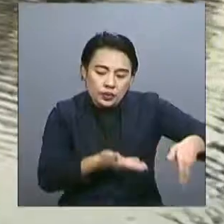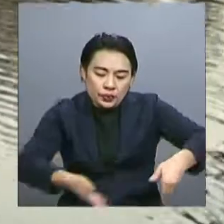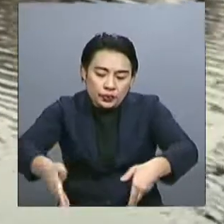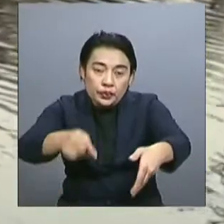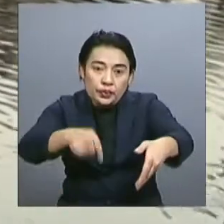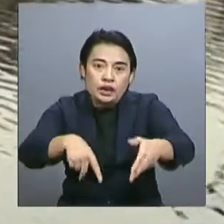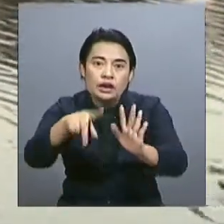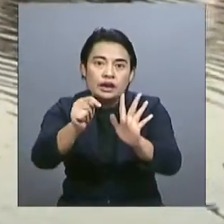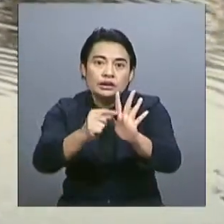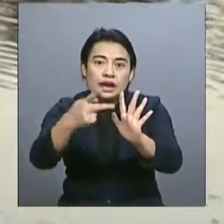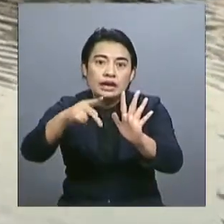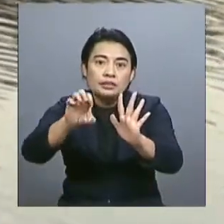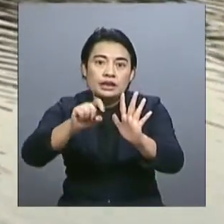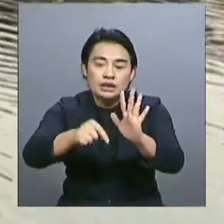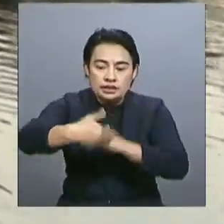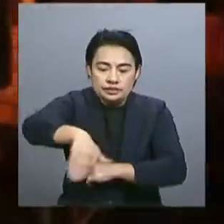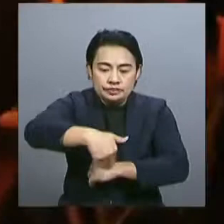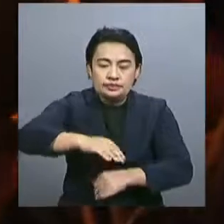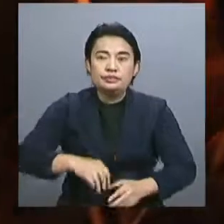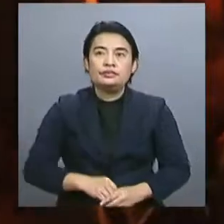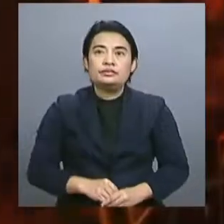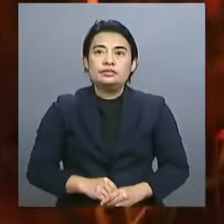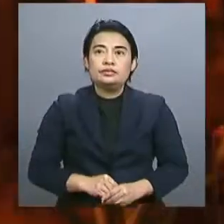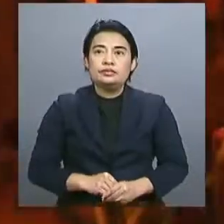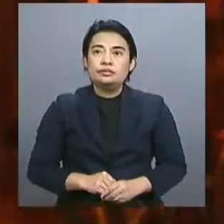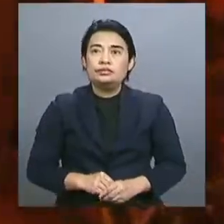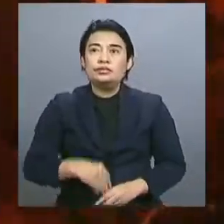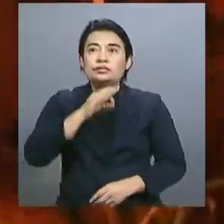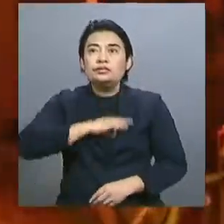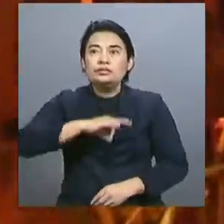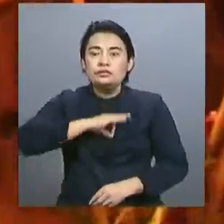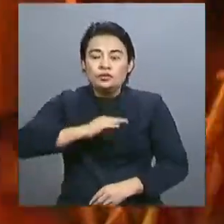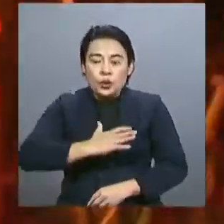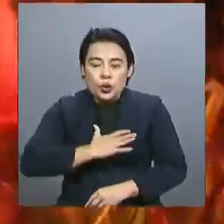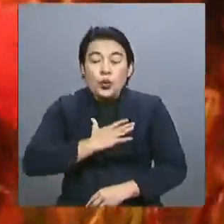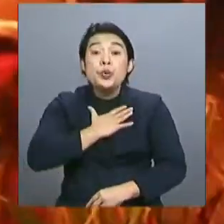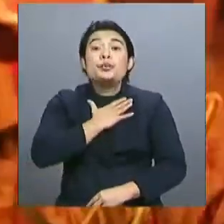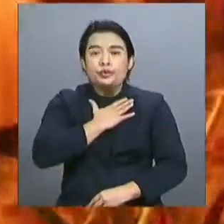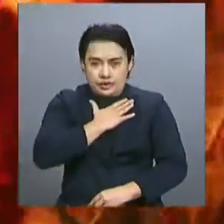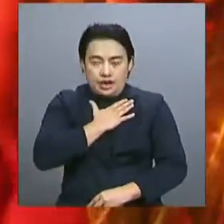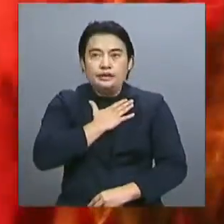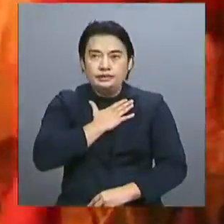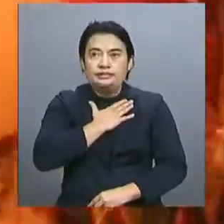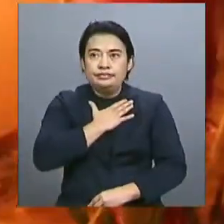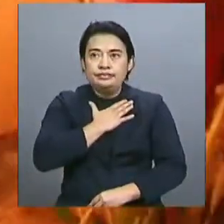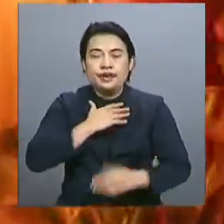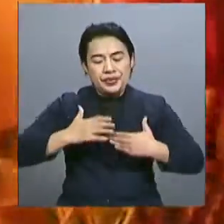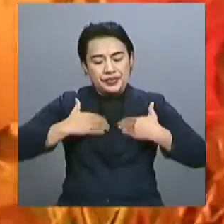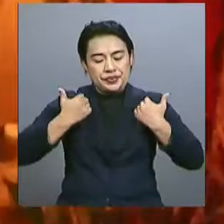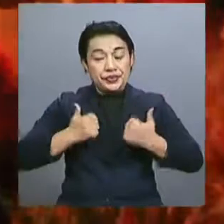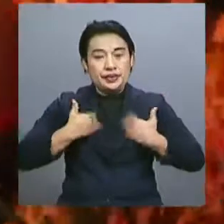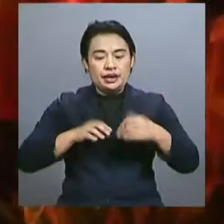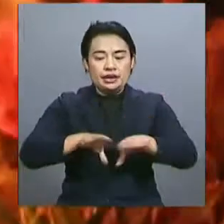าปีทั้งสาย ข้าก็รู้สึกที่จะภูมิใจแล้วก็ยินดีที่จะได้จัดงานนี้ขึ้นม